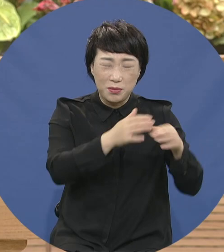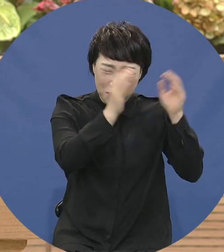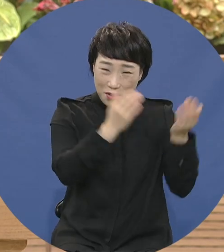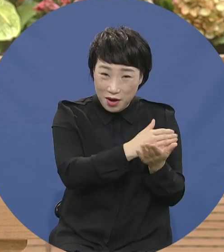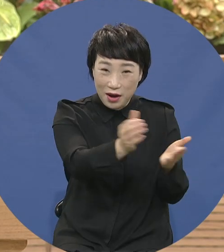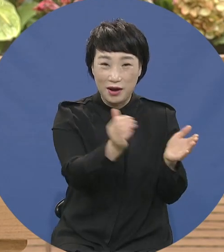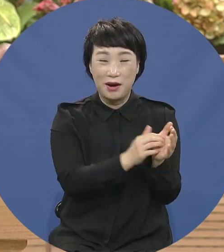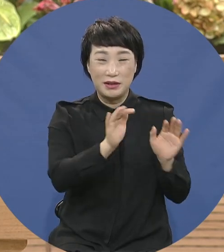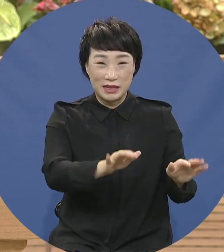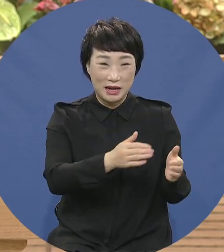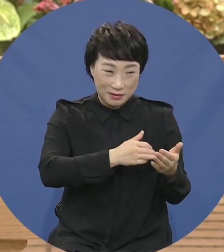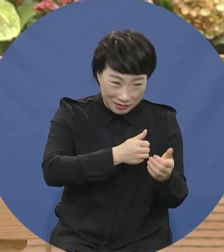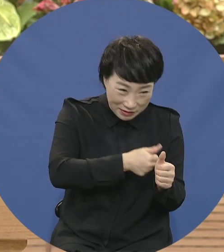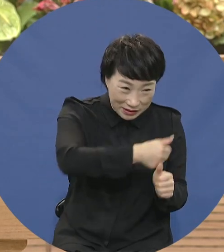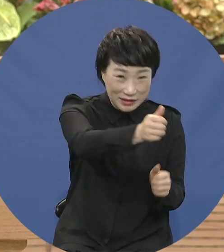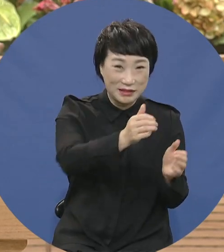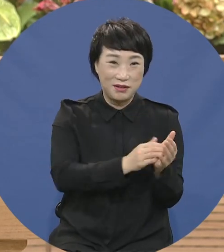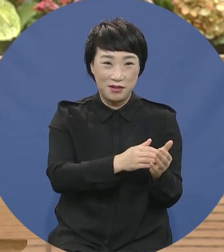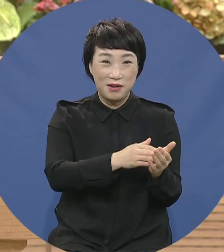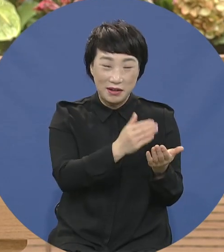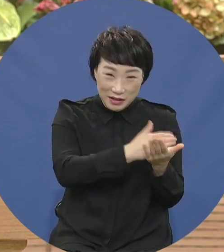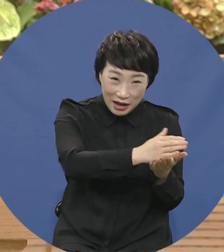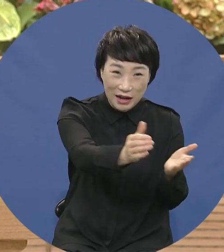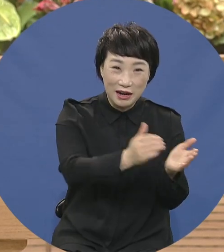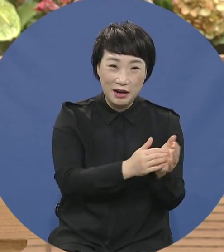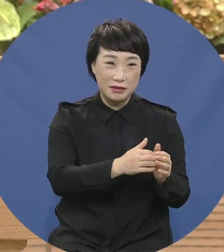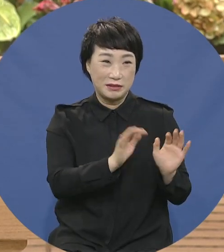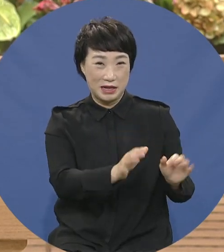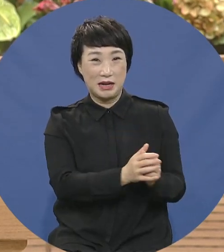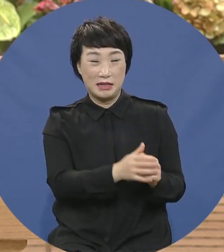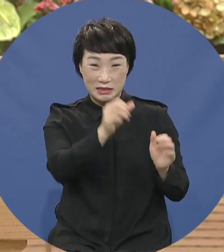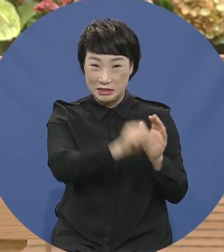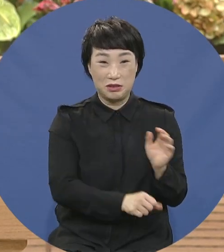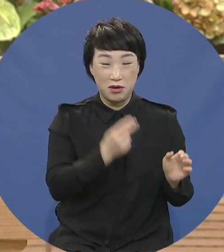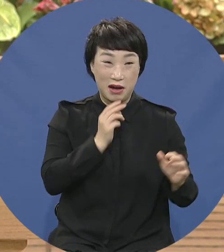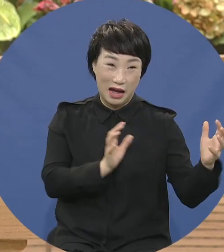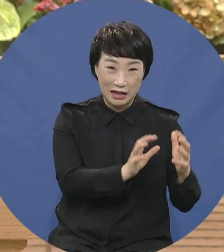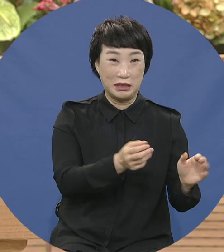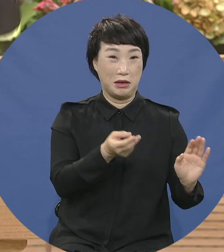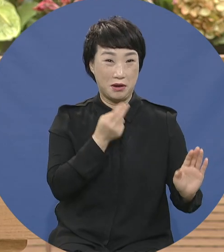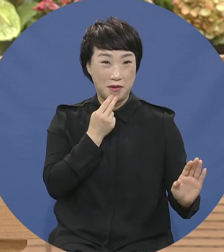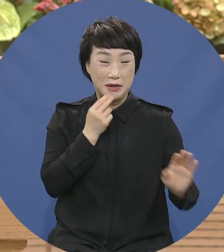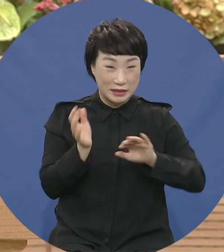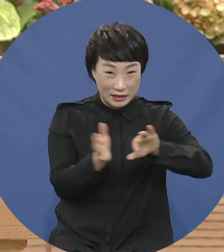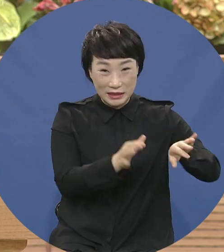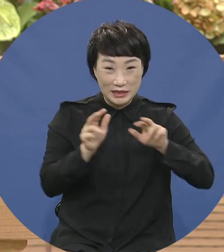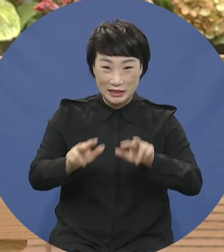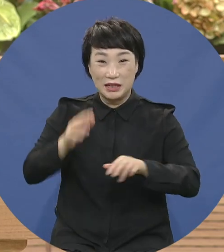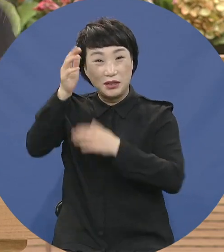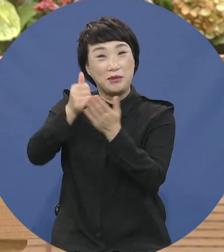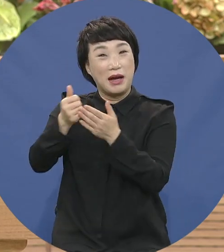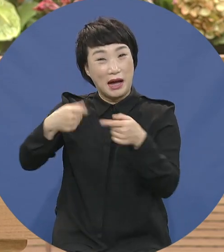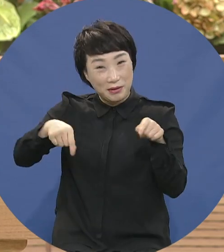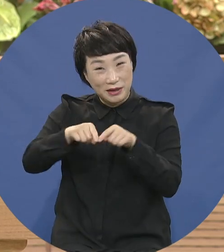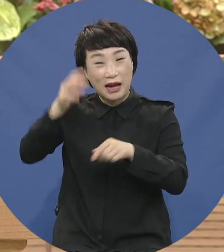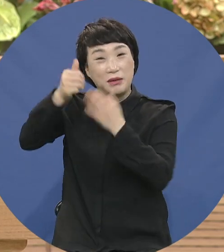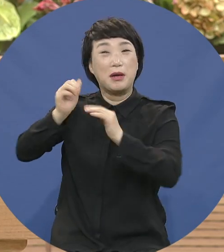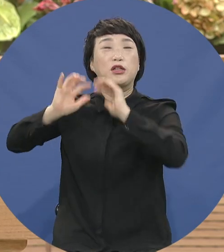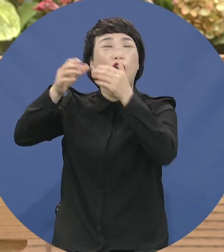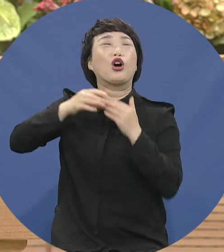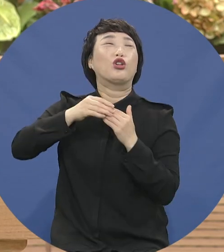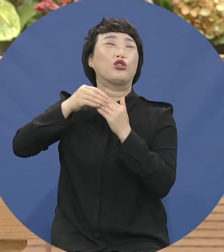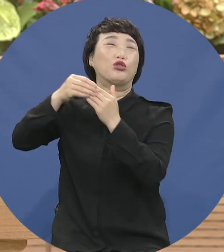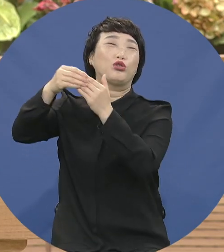멸하고 몰아내고 터치하고 지치 않고 함께하지 않고 성령과 함께 하나님의 나라까지 인도받는